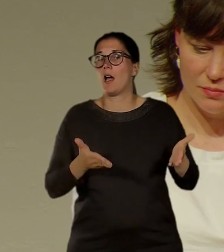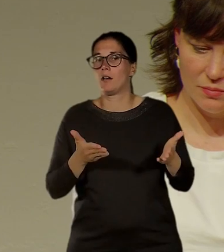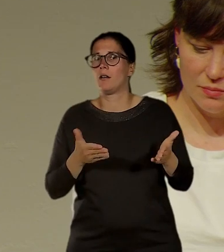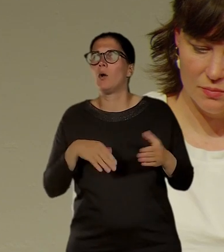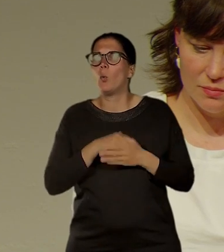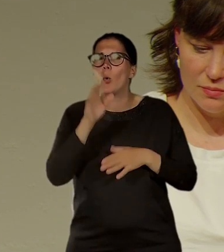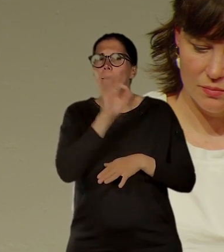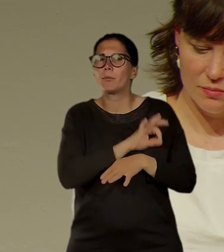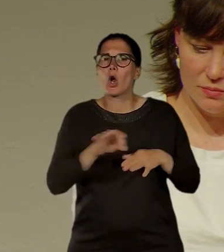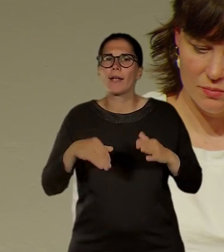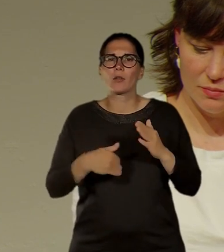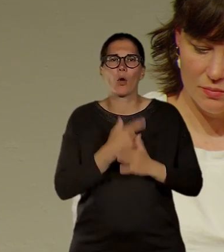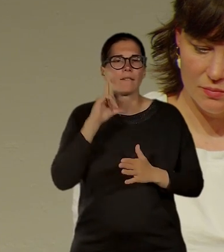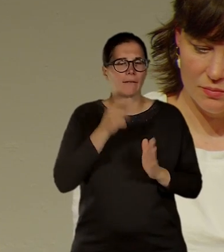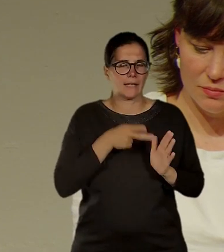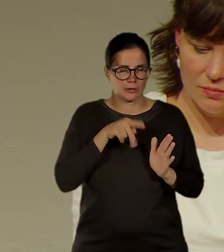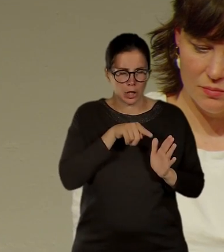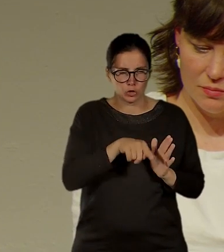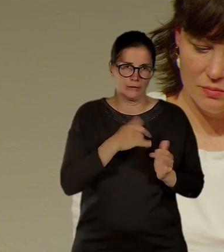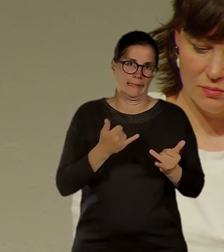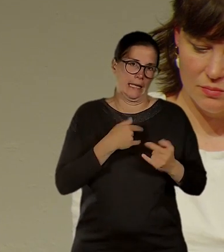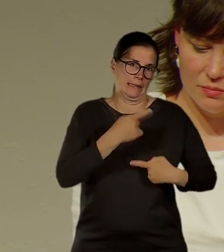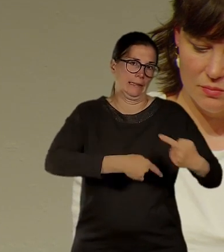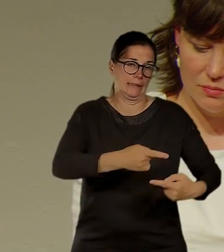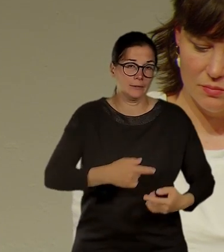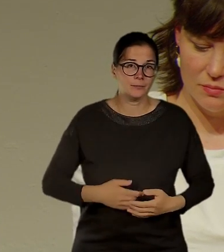projektu Nový hlavák, co teďka probíhá.